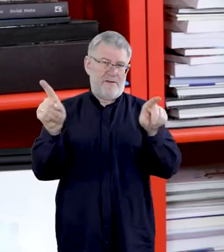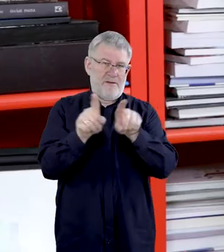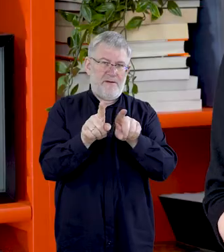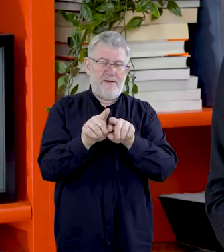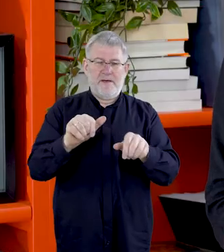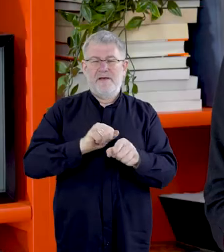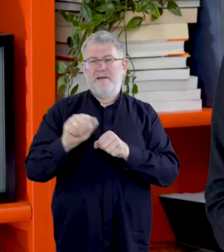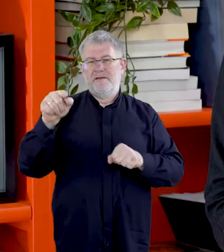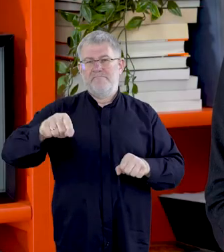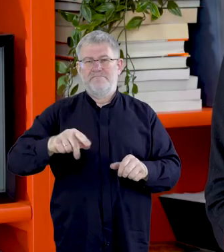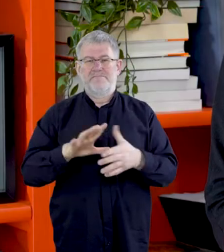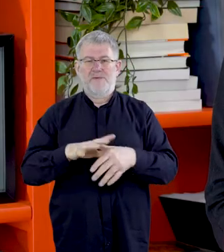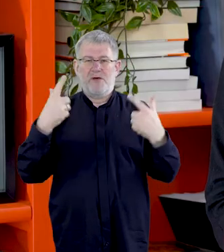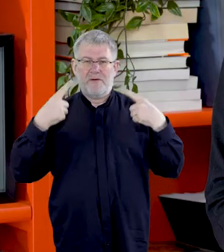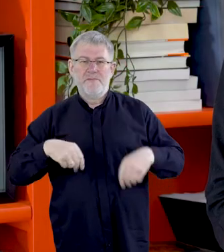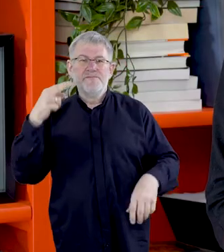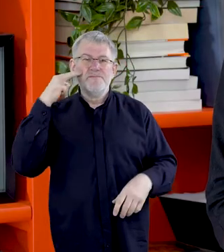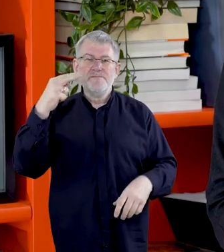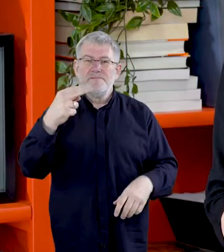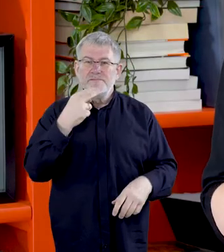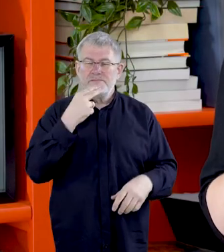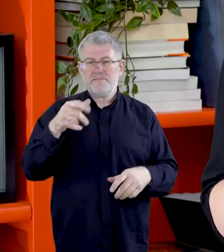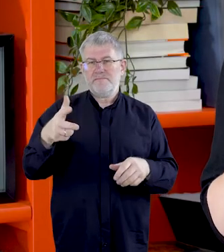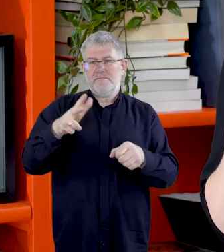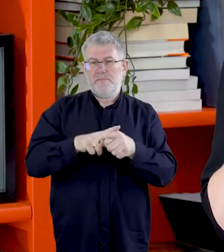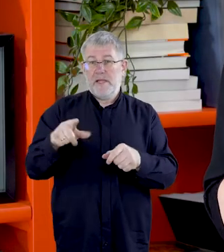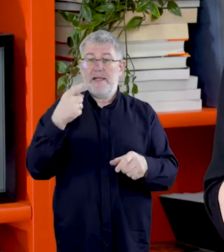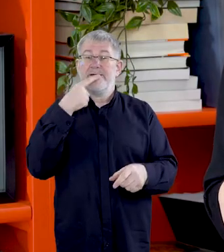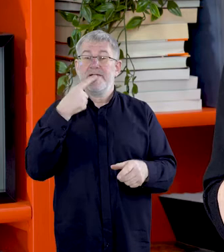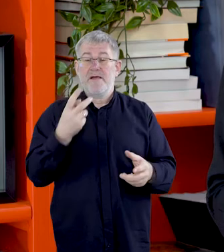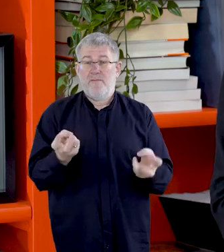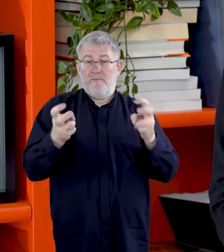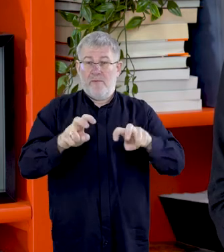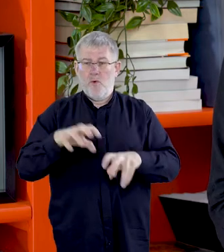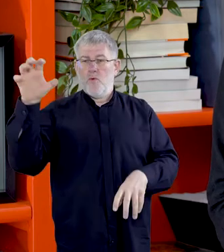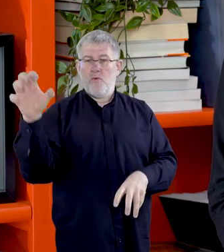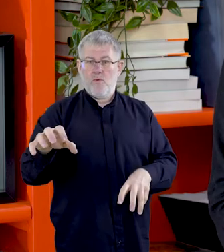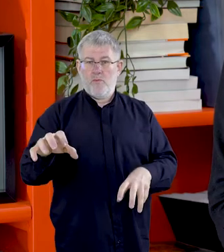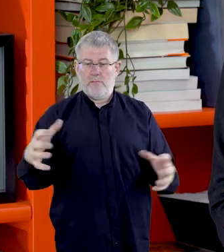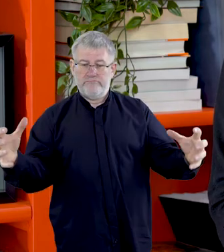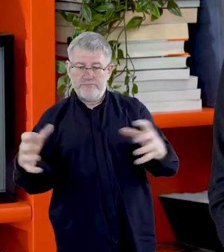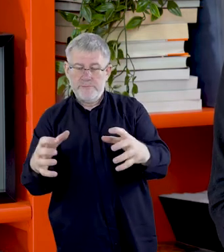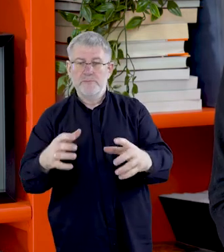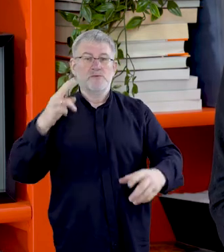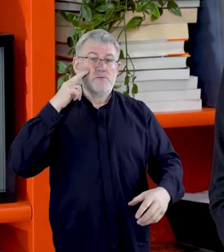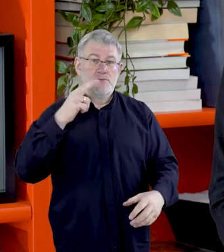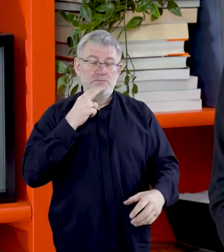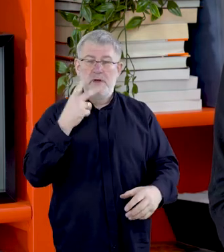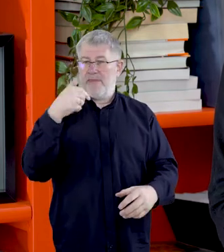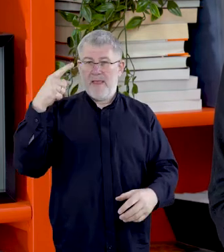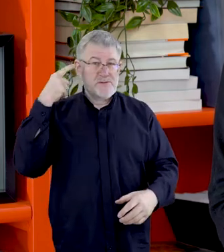to tak jest, tak samo jest z osobami niesłyszącymi, więc ten język powstawał oczywiście w grupach osób, które nie